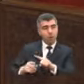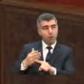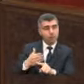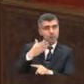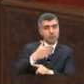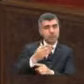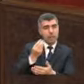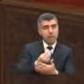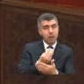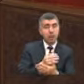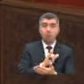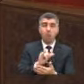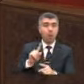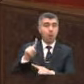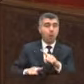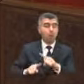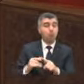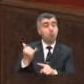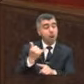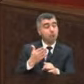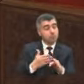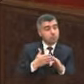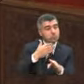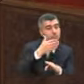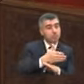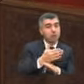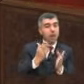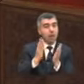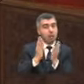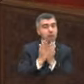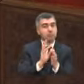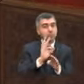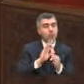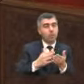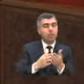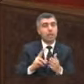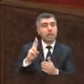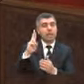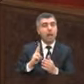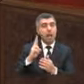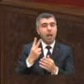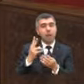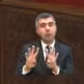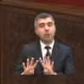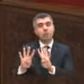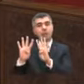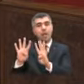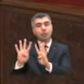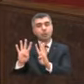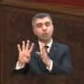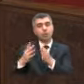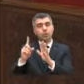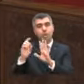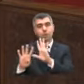التعليم الأولي. الحمد لله منذ الانطلاقة في سبتمبر 2018 استطعنا باش نرفعوا من وتيرات الاستفادة من